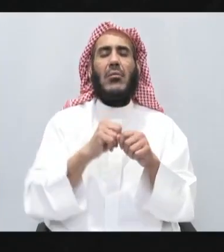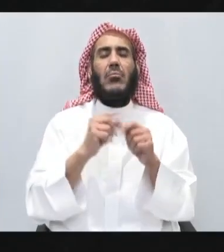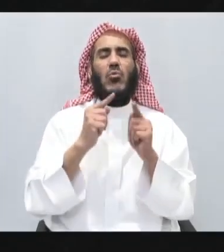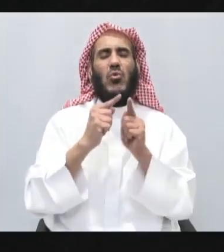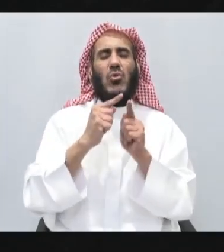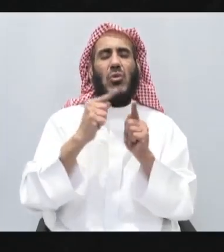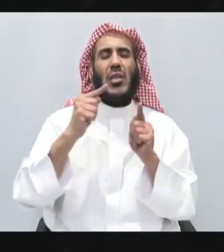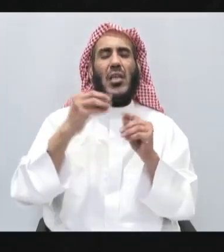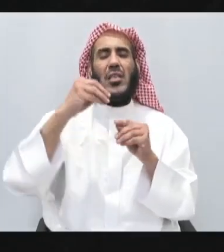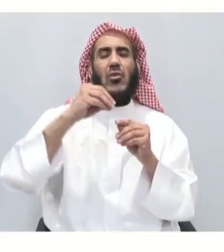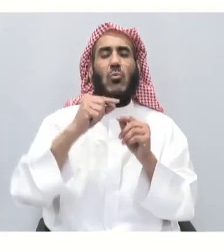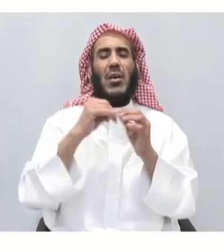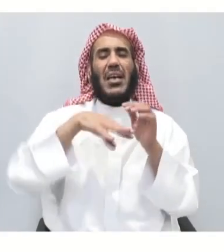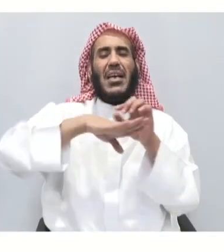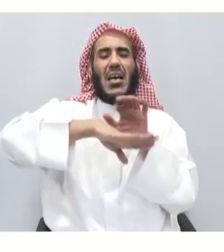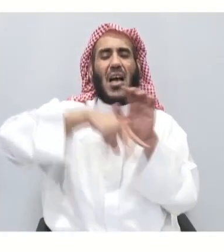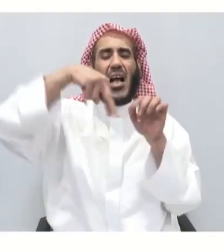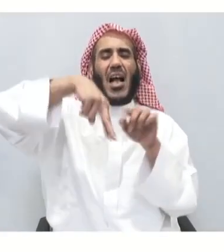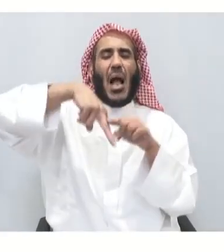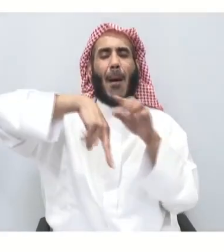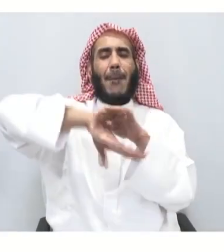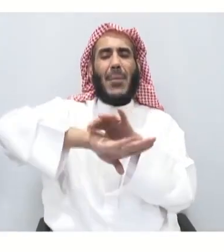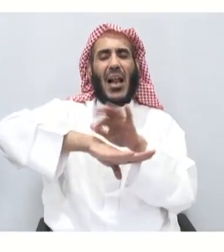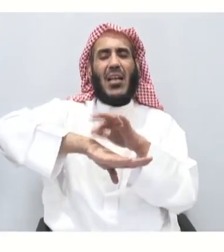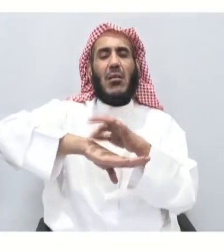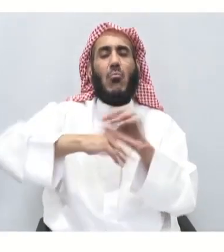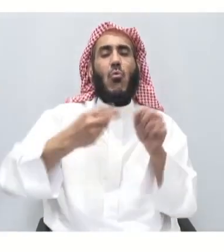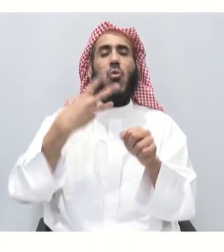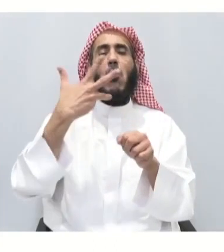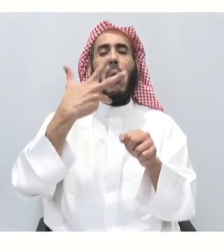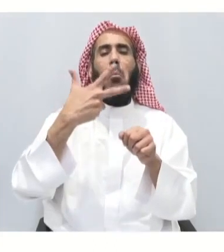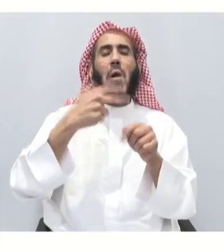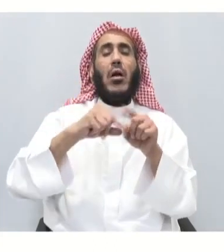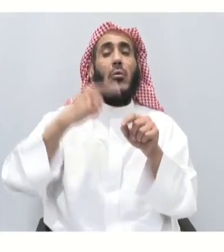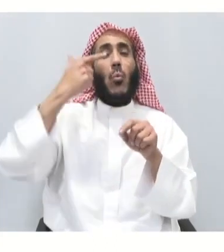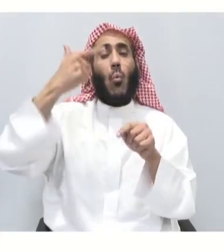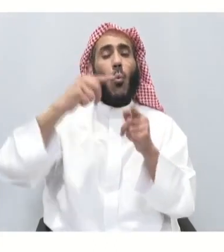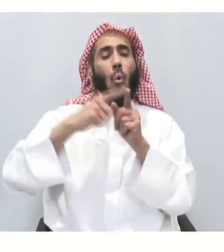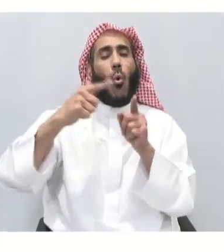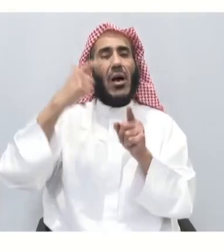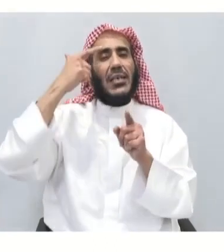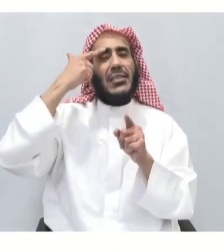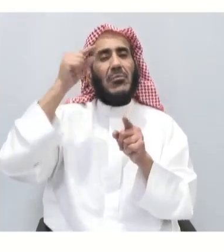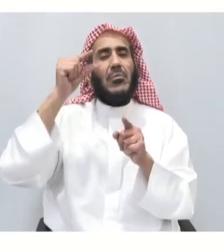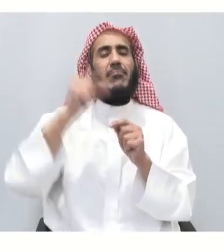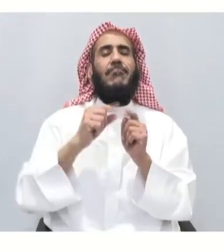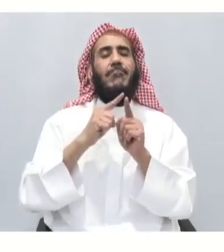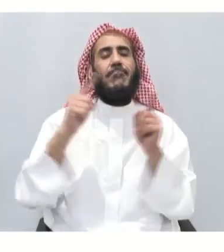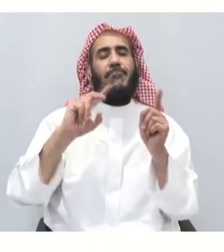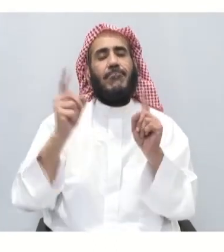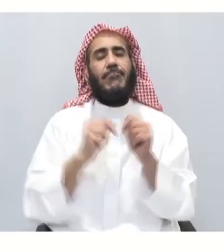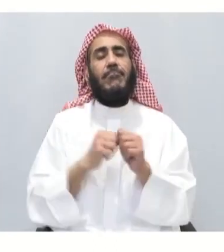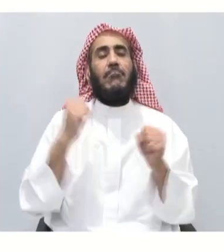سمك كعب القدم ثمان مرات عن سمك جفن العين